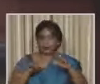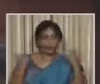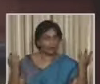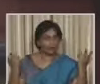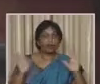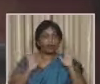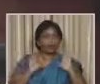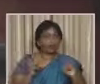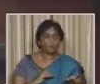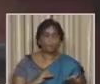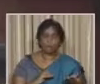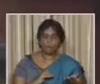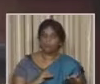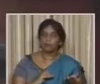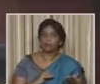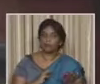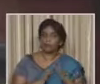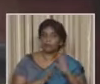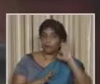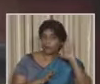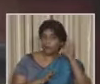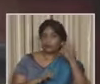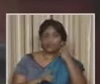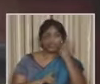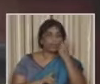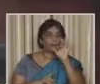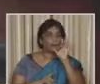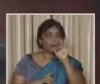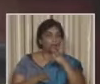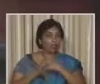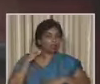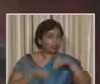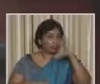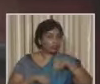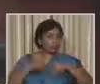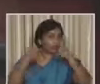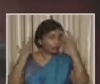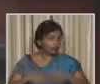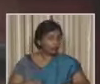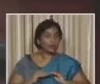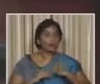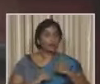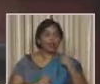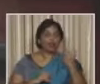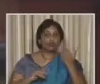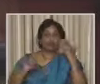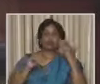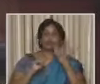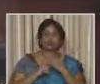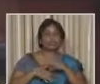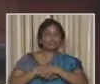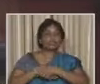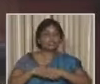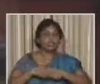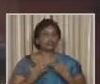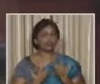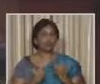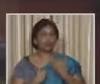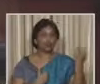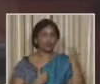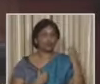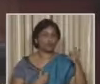ஆனால் யுத்தத்திற்கு பின்னர், குறிப்பாக 2015 ஆண்டு அரசியல் படுதோல்விக்கு பின்னர் புதிய தலைப்பு வருகிறது,